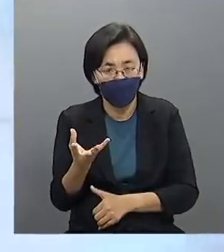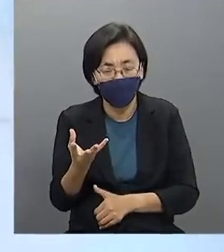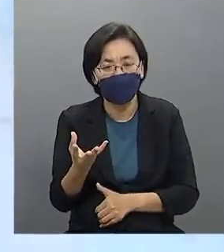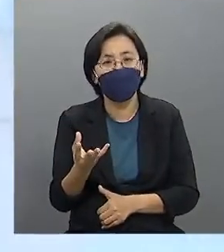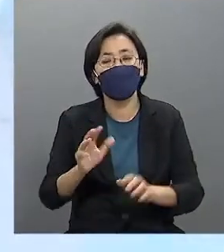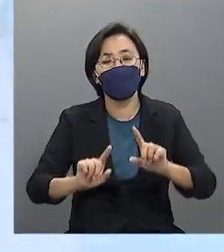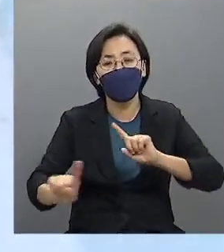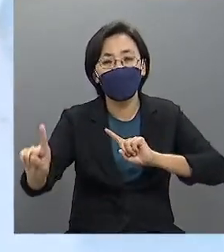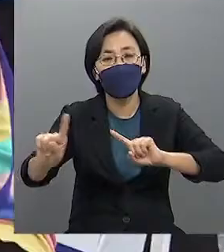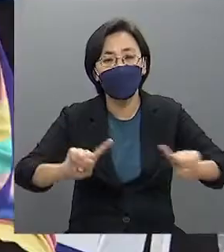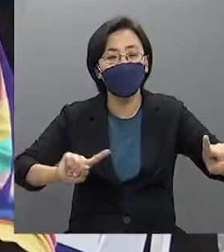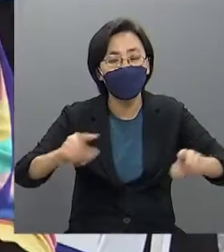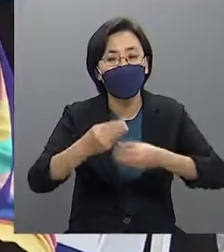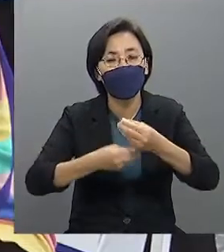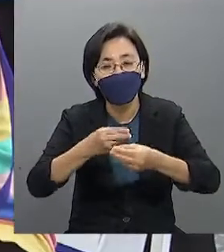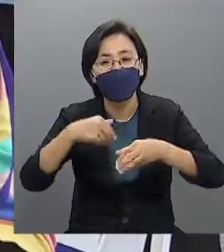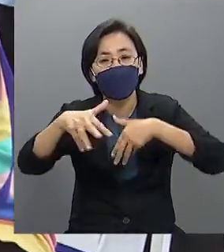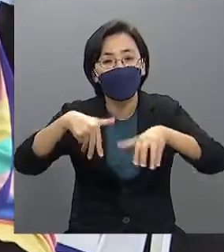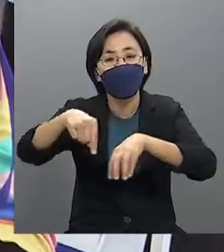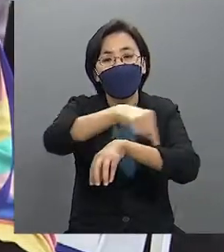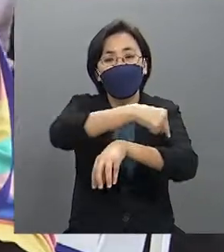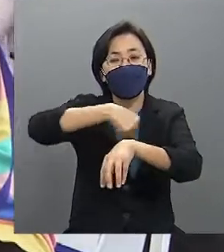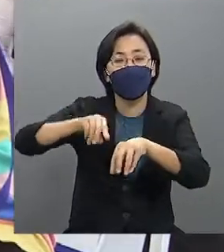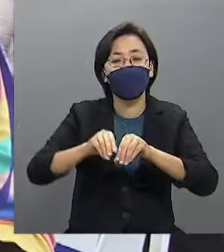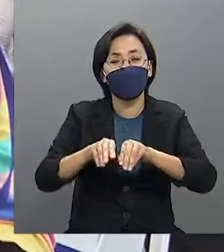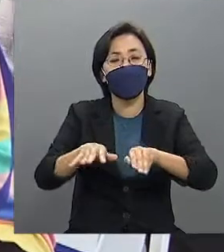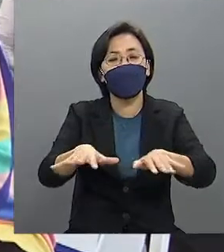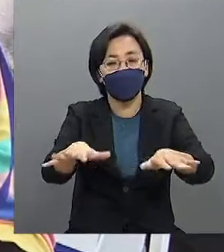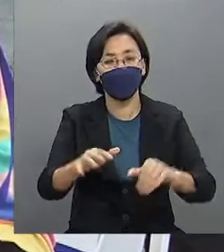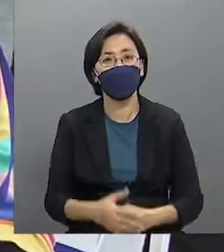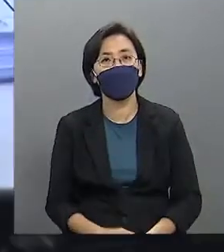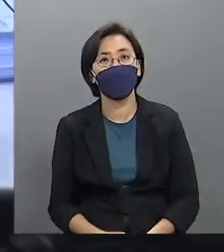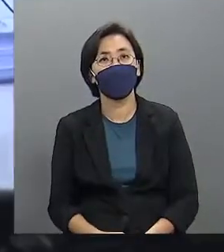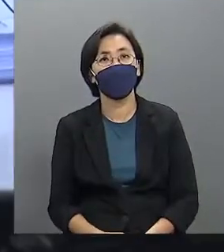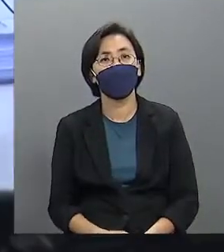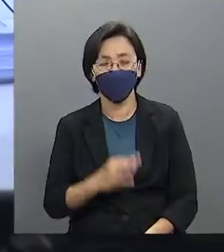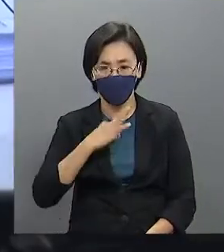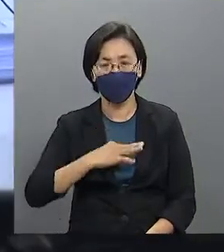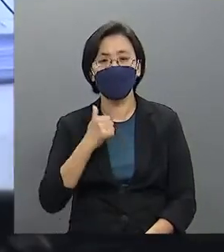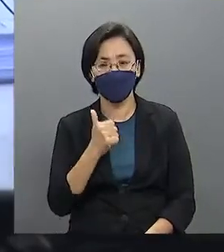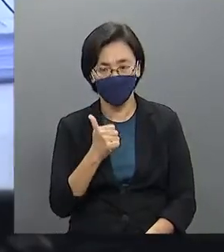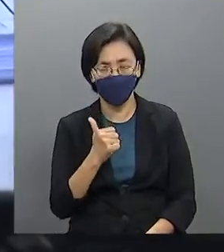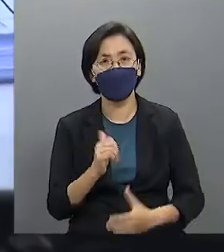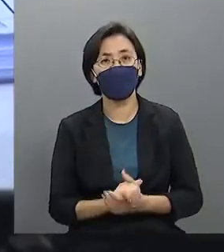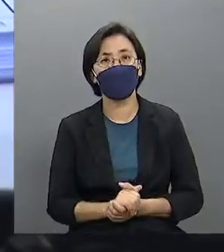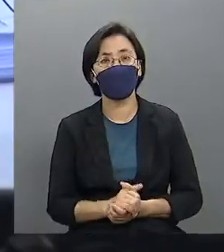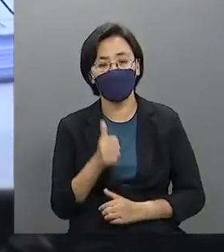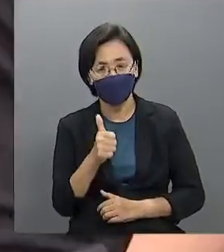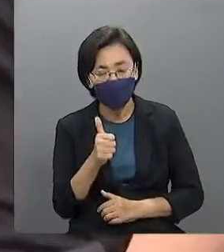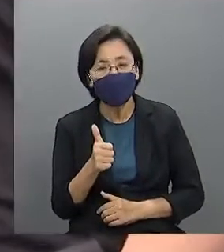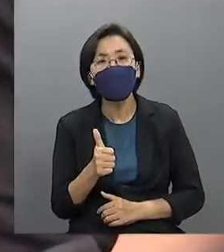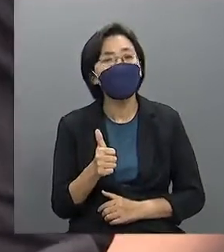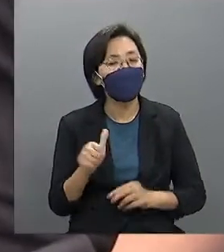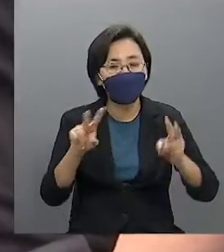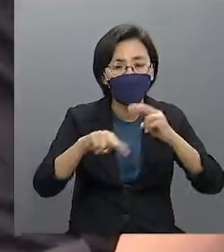ลาดและชุมชนรอบนอกเป็นวงกว้าง ดีมากเลยครับจะได้ทั่วถึงบางค